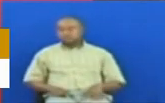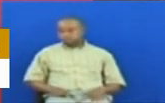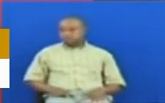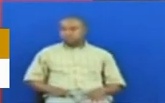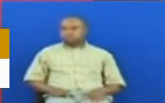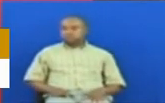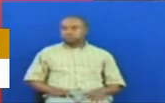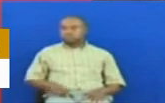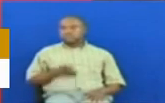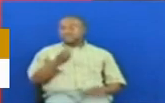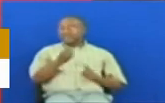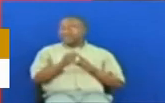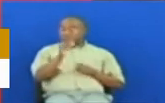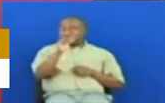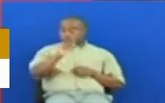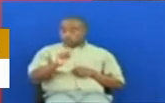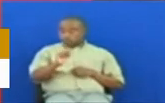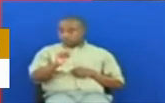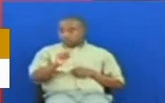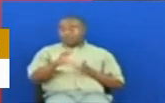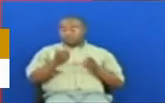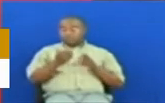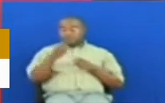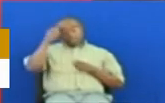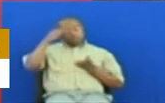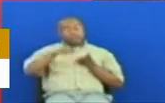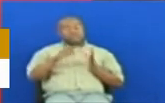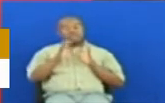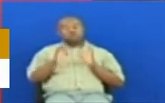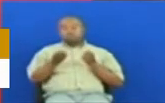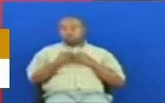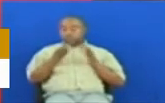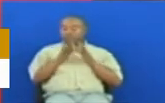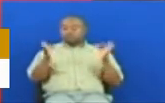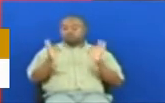director general. Kwa hiyo ni neno dogo ambalo pengine linabeba maana nzuri na itatupa fursa zaidi